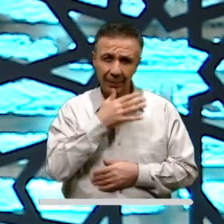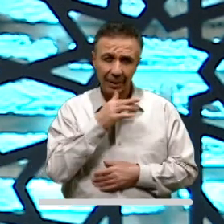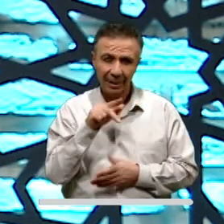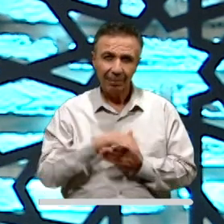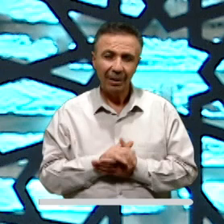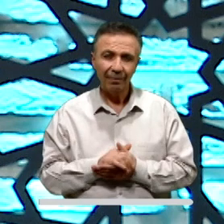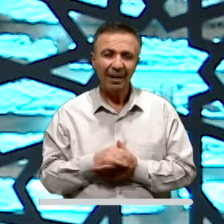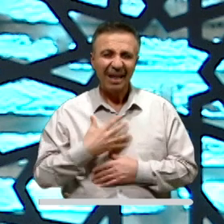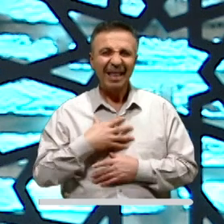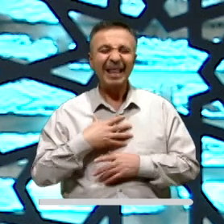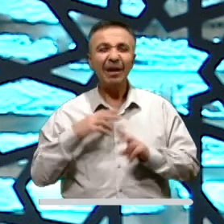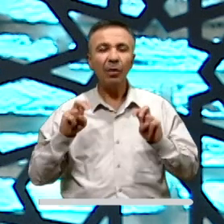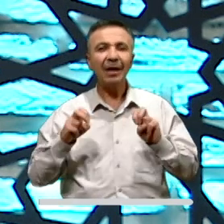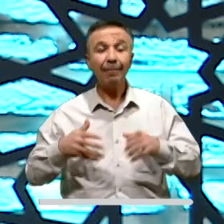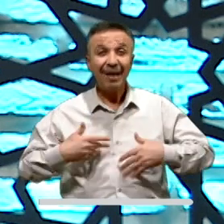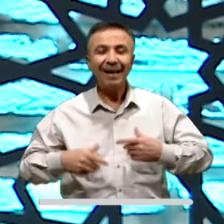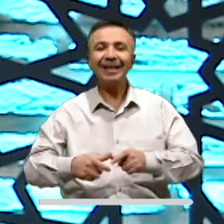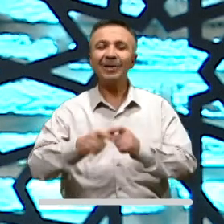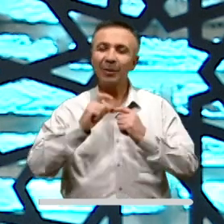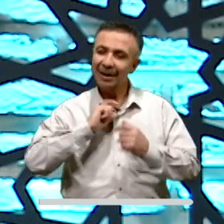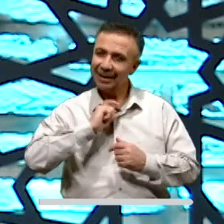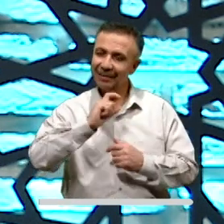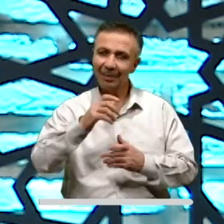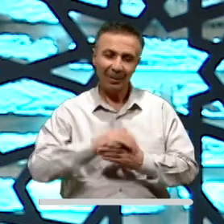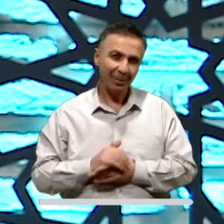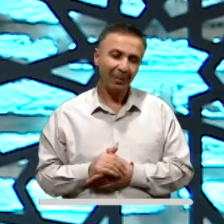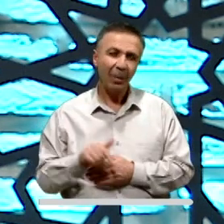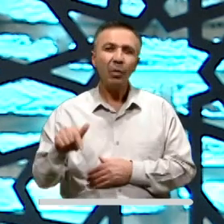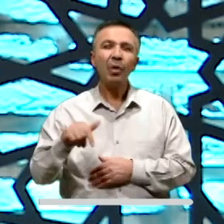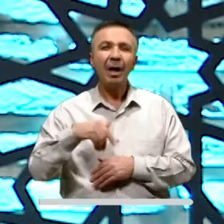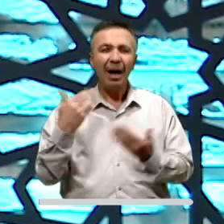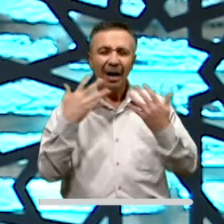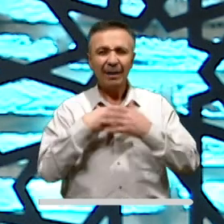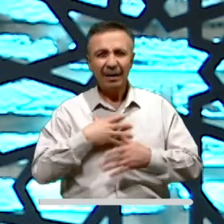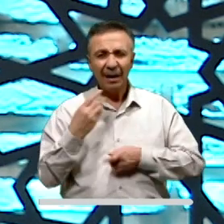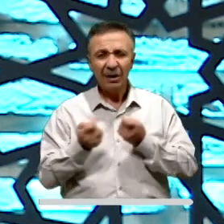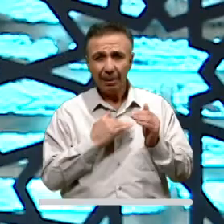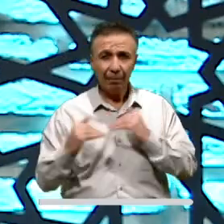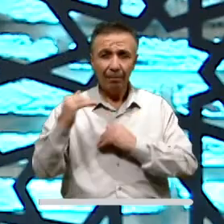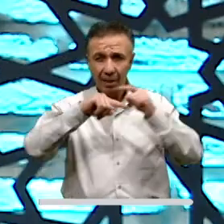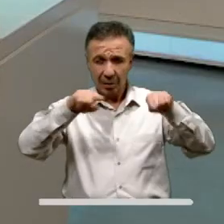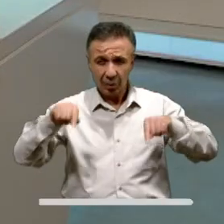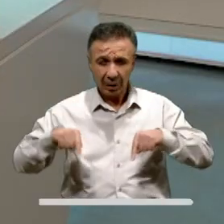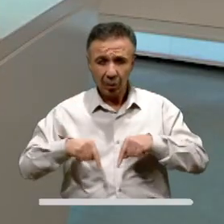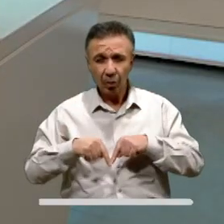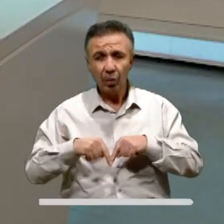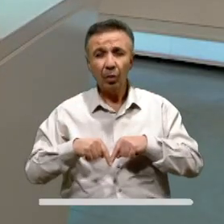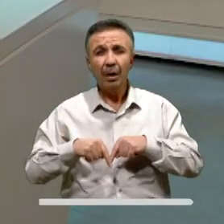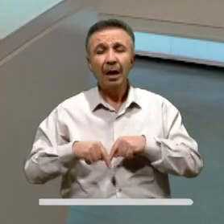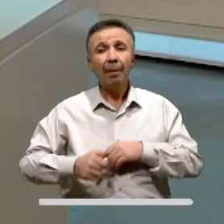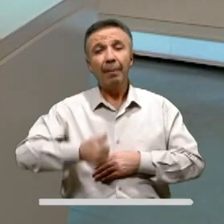olduğu üzere dini anlamda merak edilen sorulara cevap arıyoruz programımızda. Bu akşam Diyanet İşleri Başkanlığı Din İşleri Yüksek